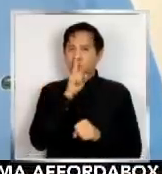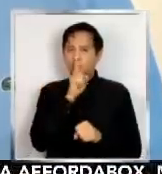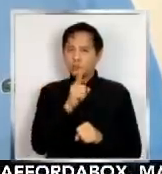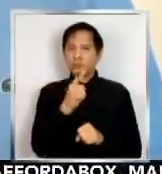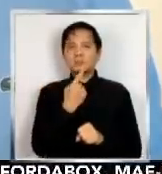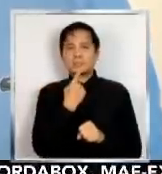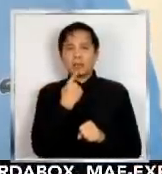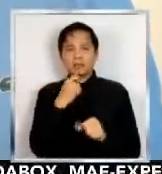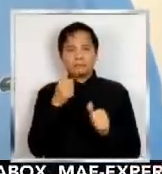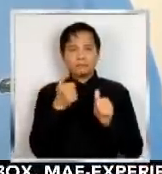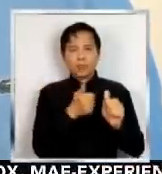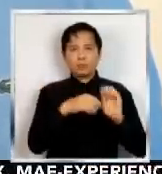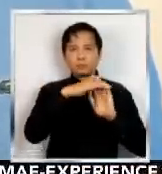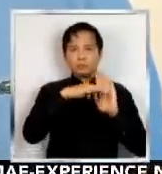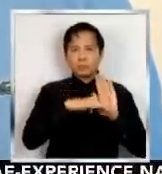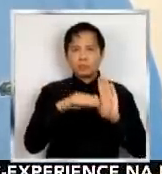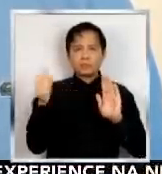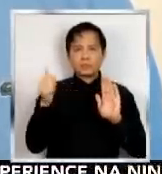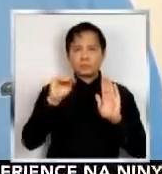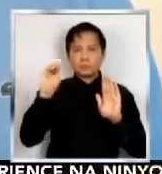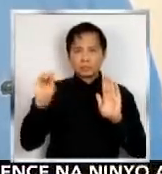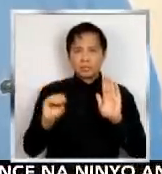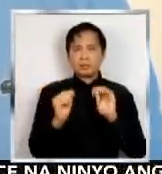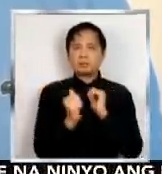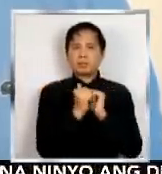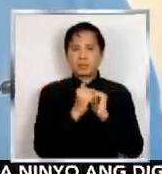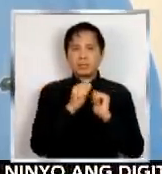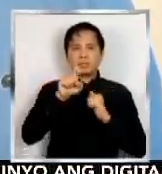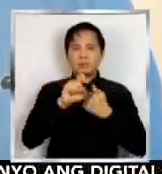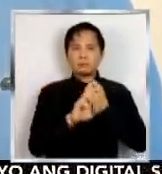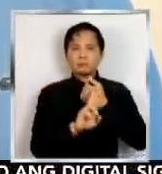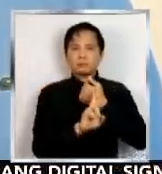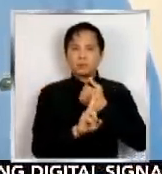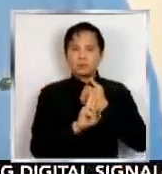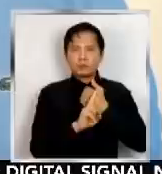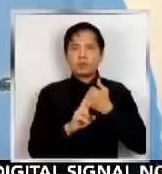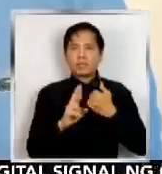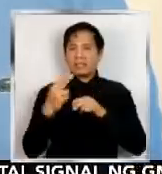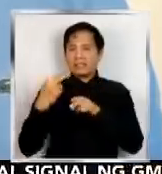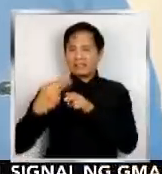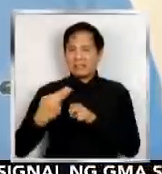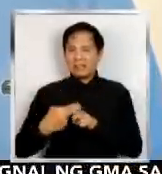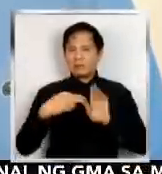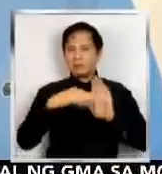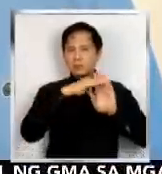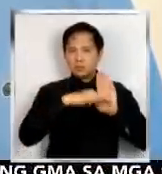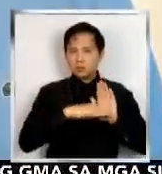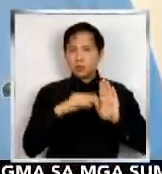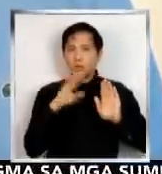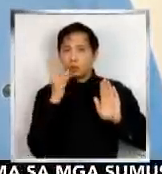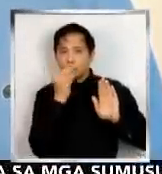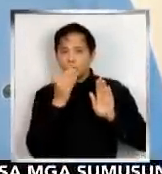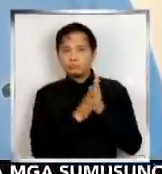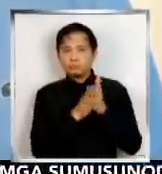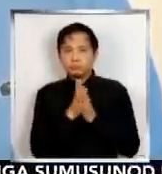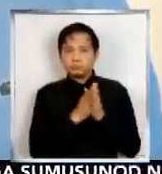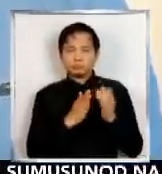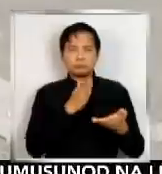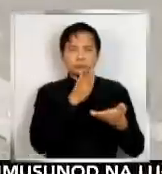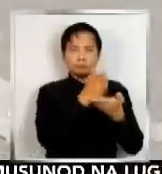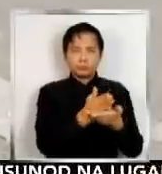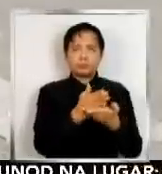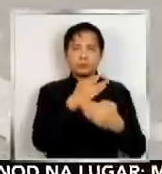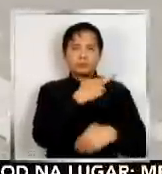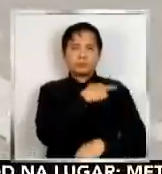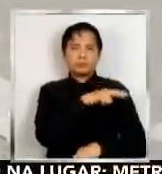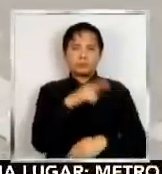raw na magpa-reserve o magpalista ng sino mang gustong sumimba o dumalo sa religious service sa April 1 hanggang April 4.